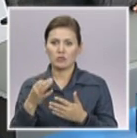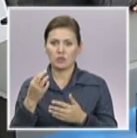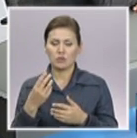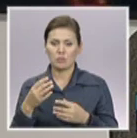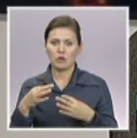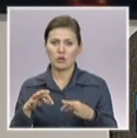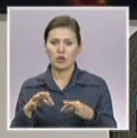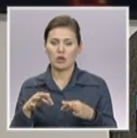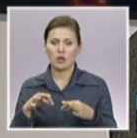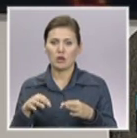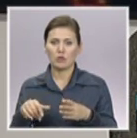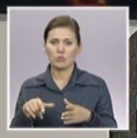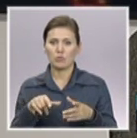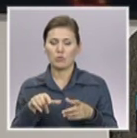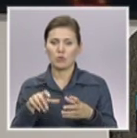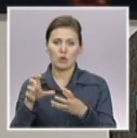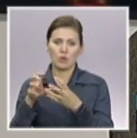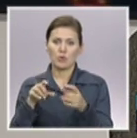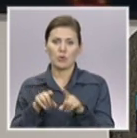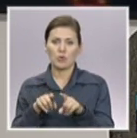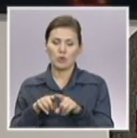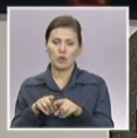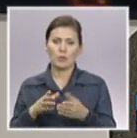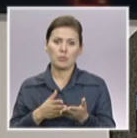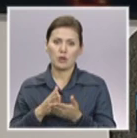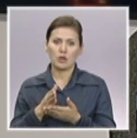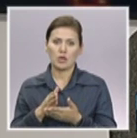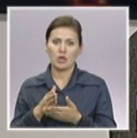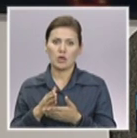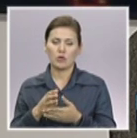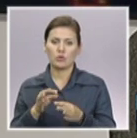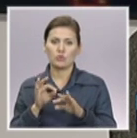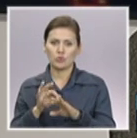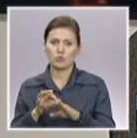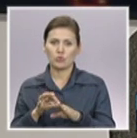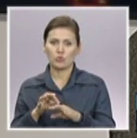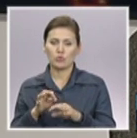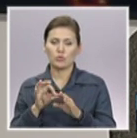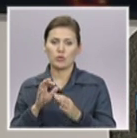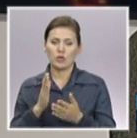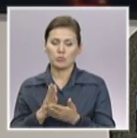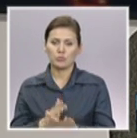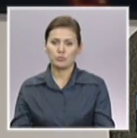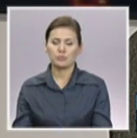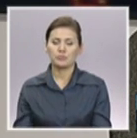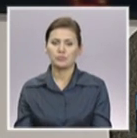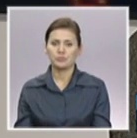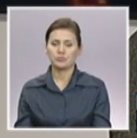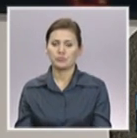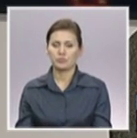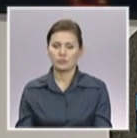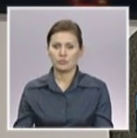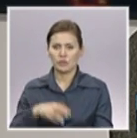сети. Сол концепциямен қазір жұмыс, біраз жұмыс жүргізіледі. Жалпы мына